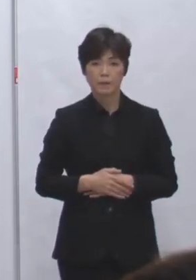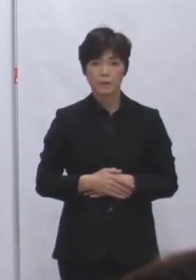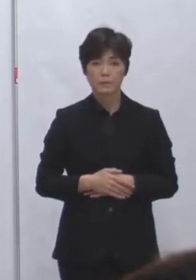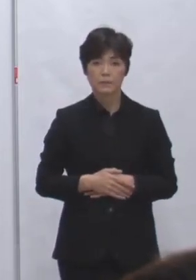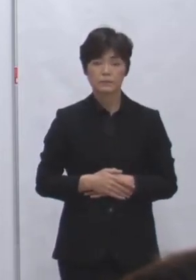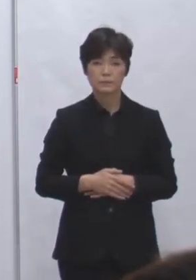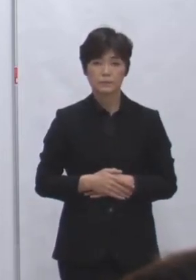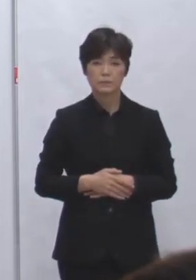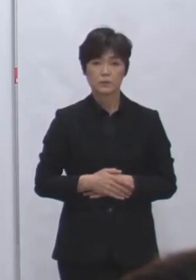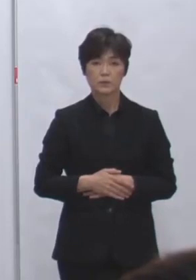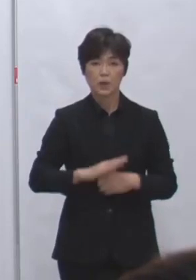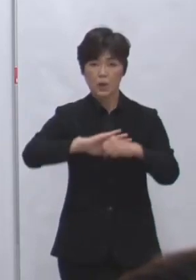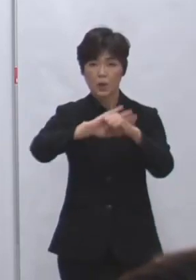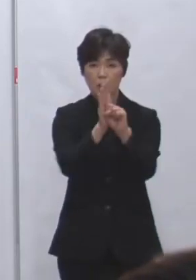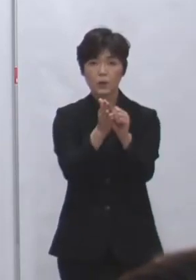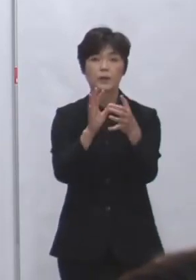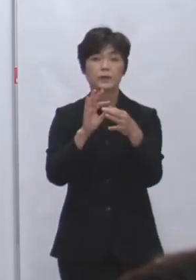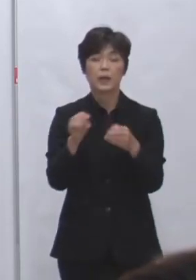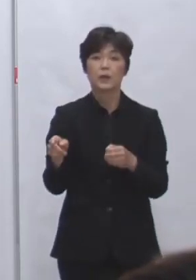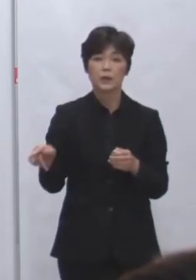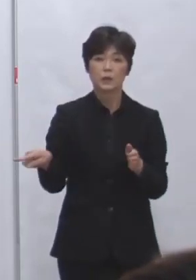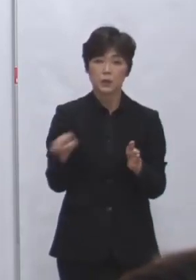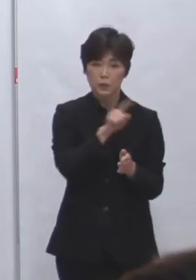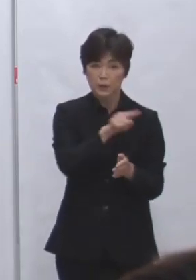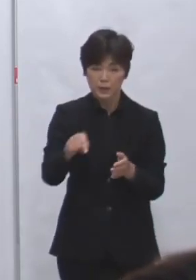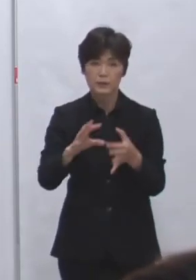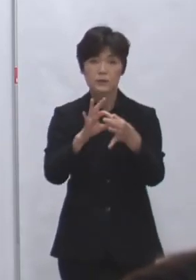らの3つのことにつきまして、